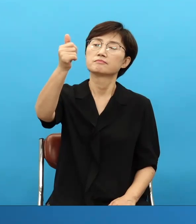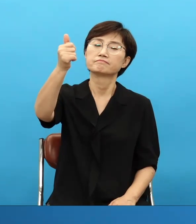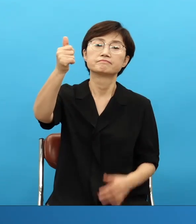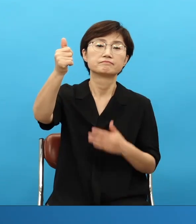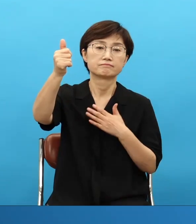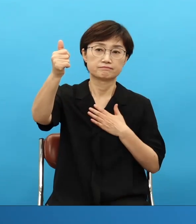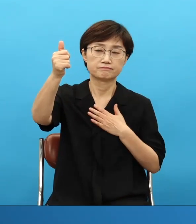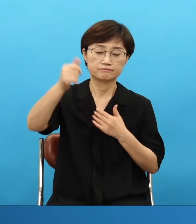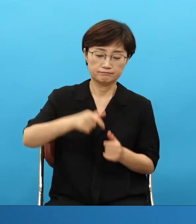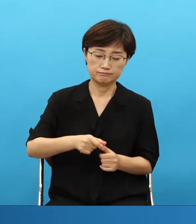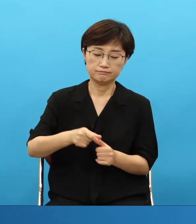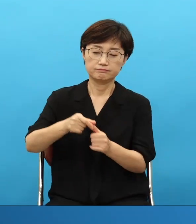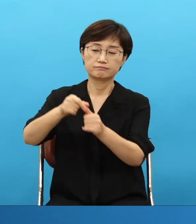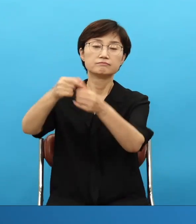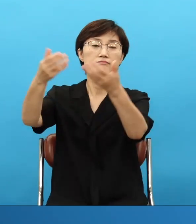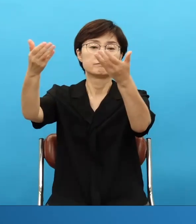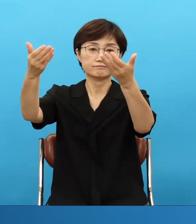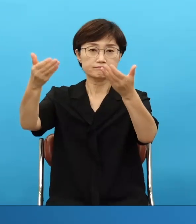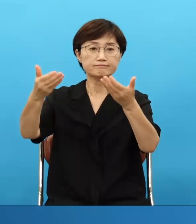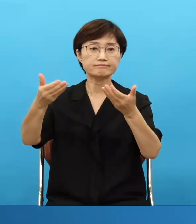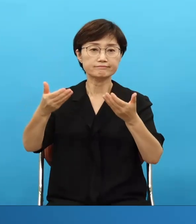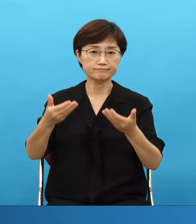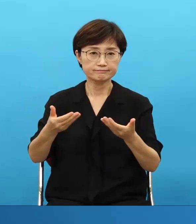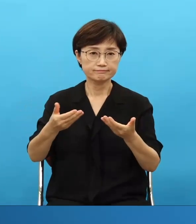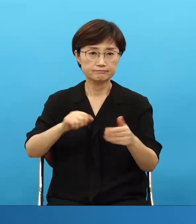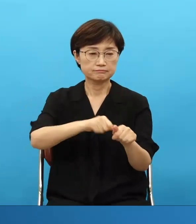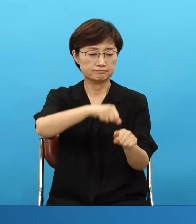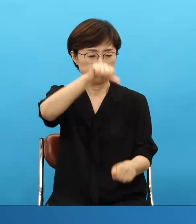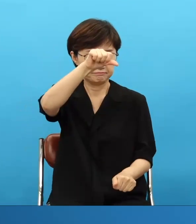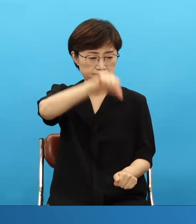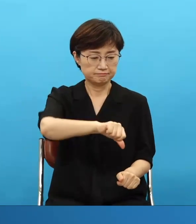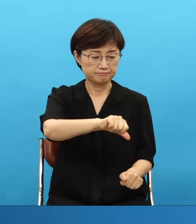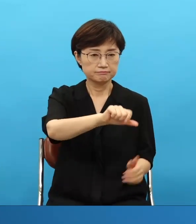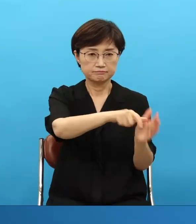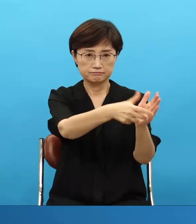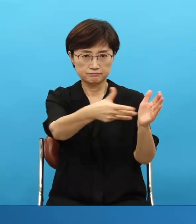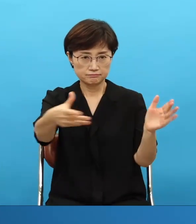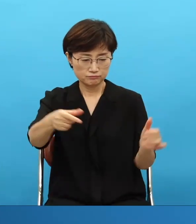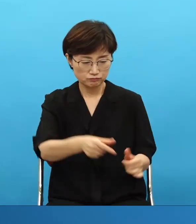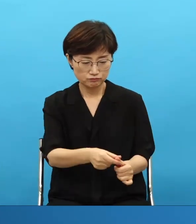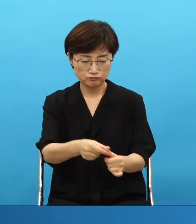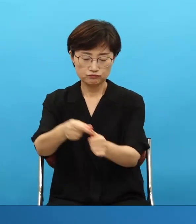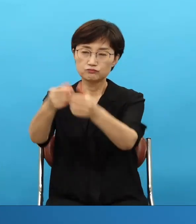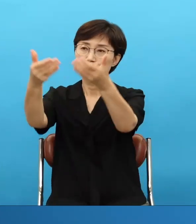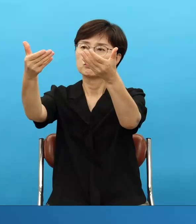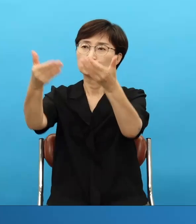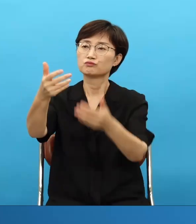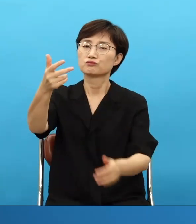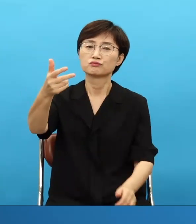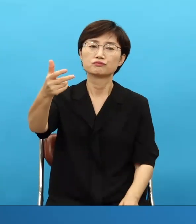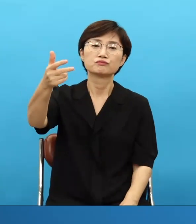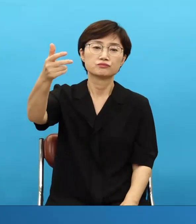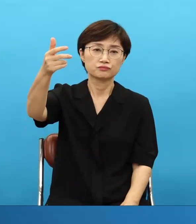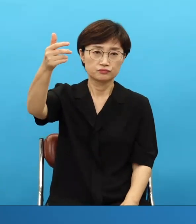여호와는 나의 구원자, 죄악시에 건지시는 주.